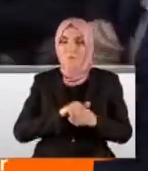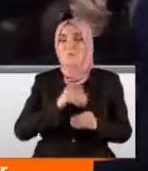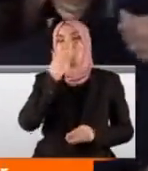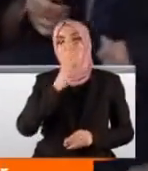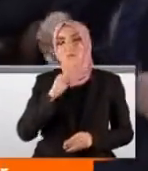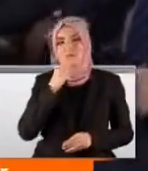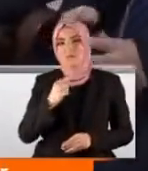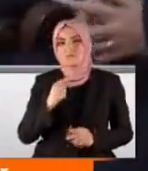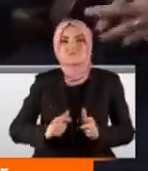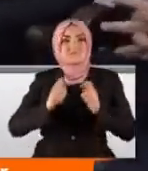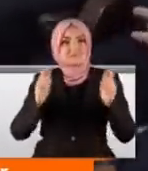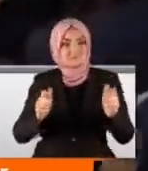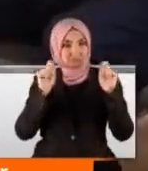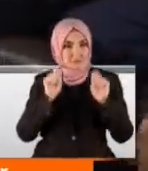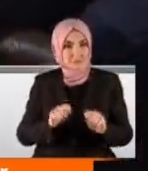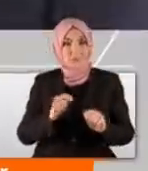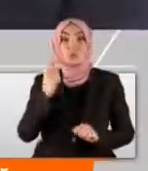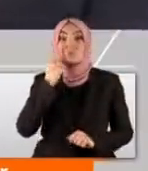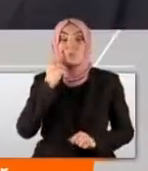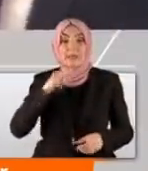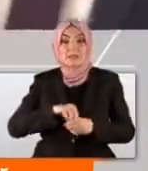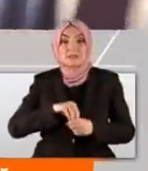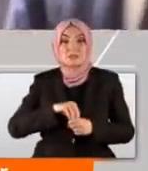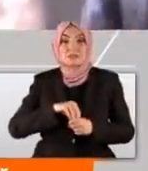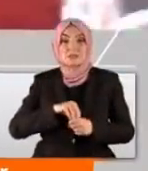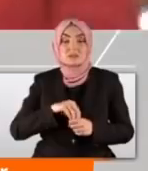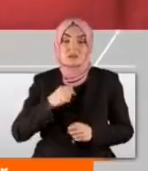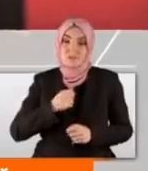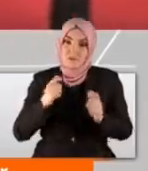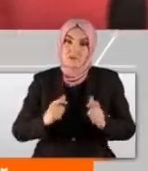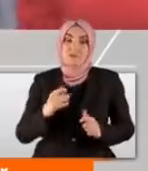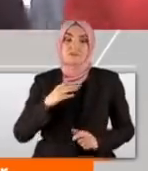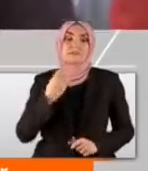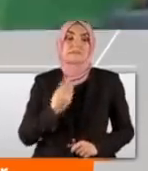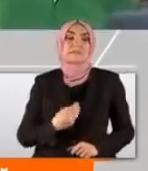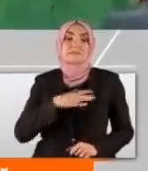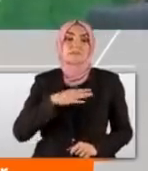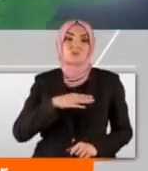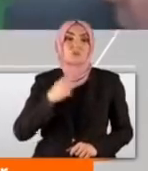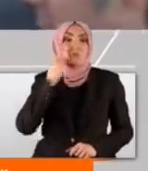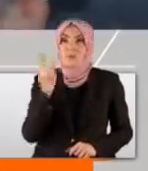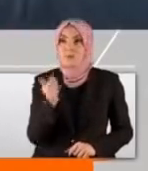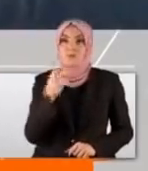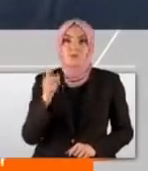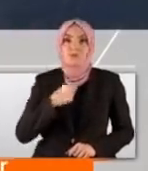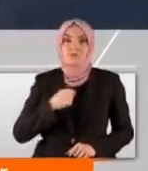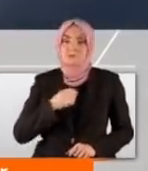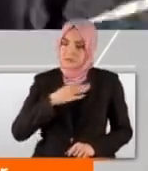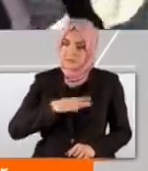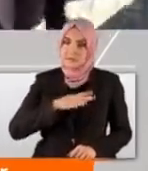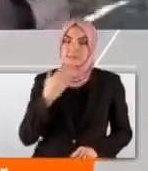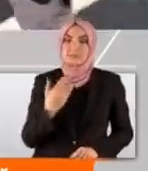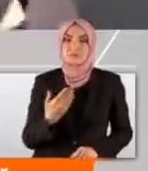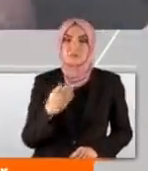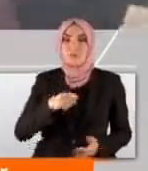götürdü. Hükümette yer almak istedikleri mesajı verdi. Biz Türkiye'de yönetmeye talibiz. Bunu yürütmenin